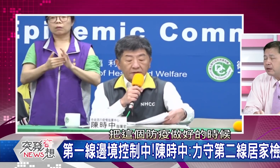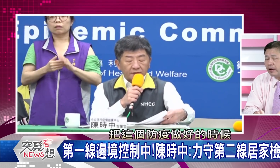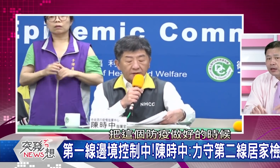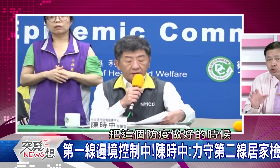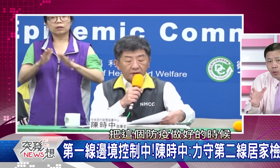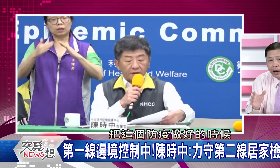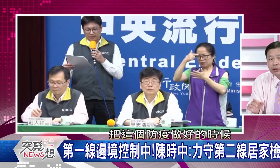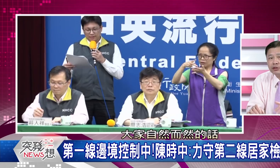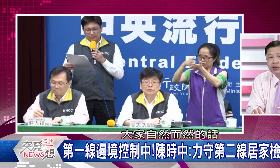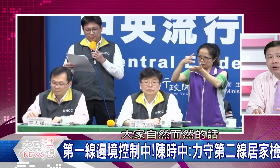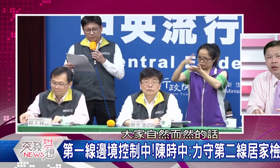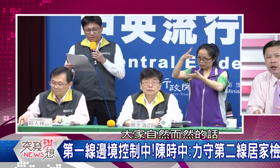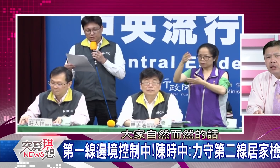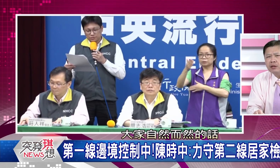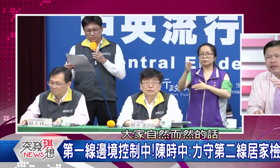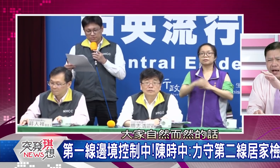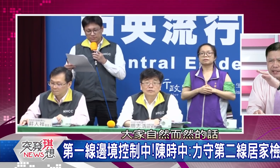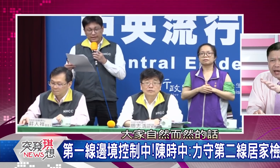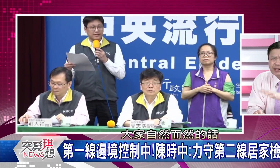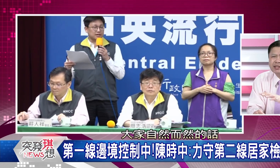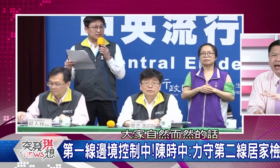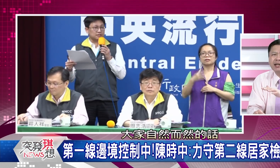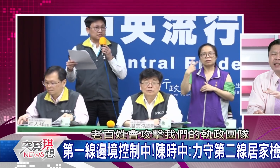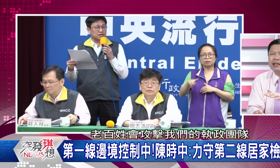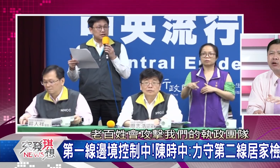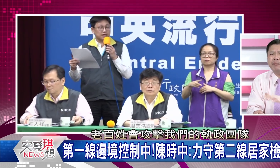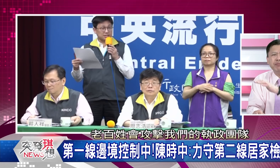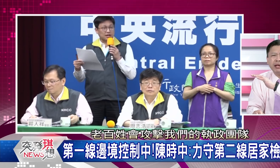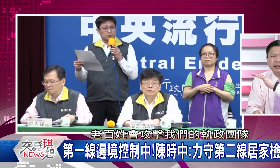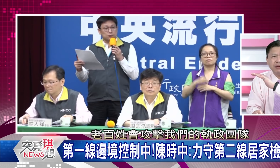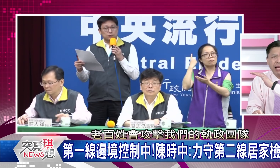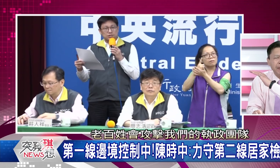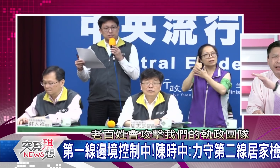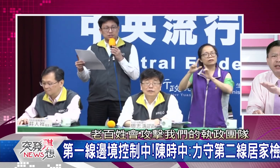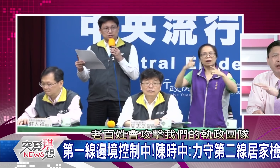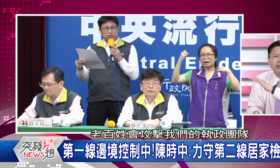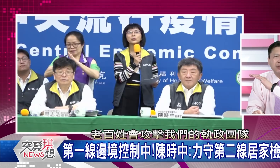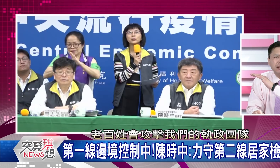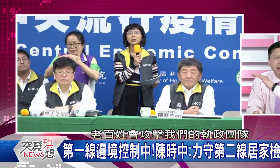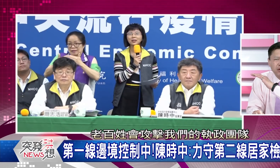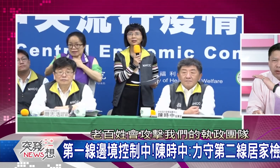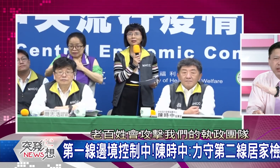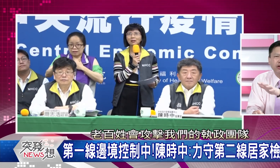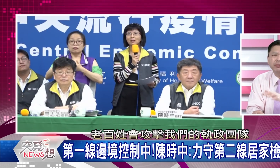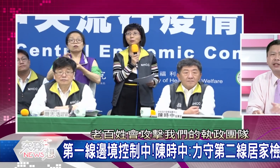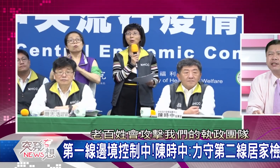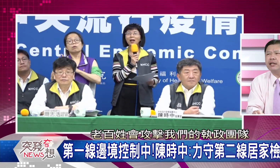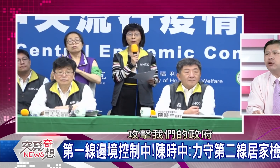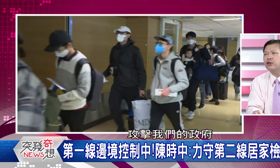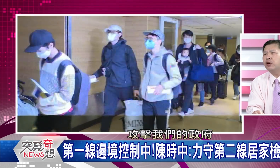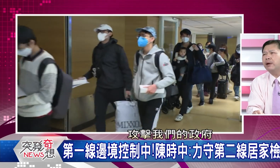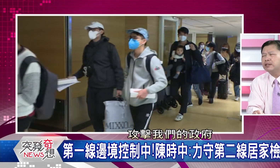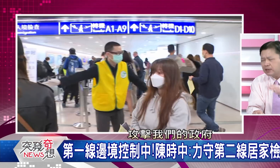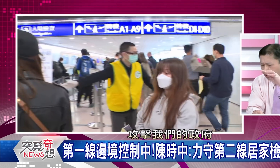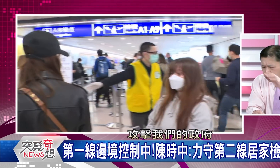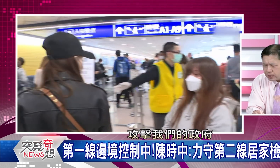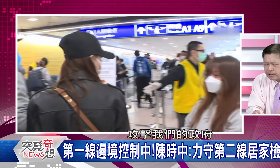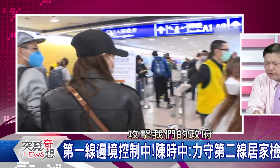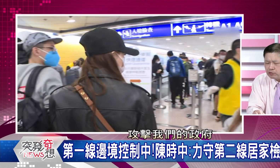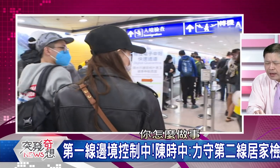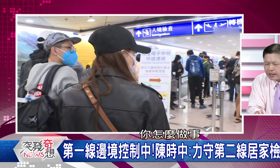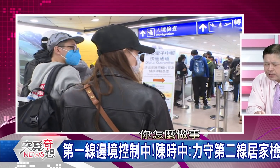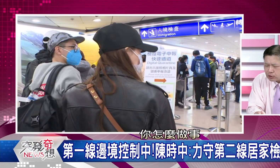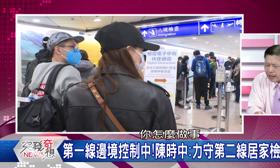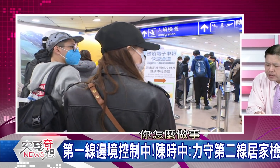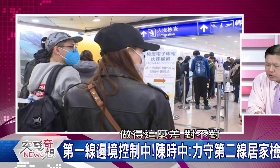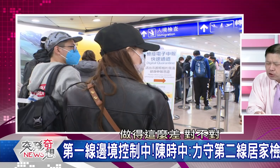把这个防疫做好的时候，大家自然而然的话，民老百姓会攻击我们的执政团队嘛，攻击我们的